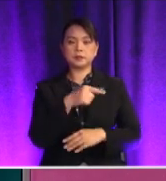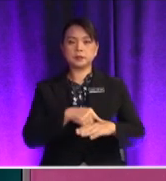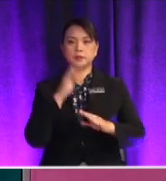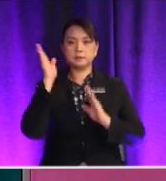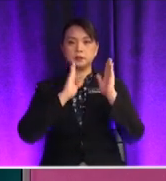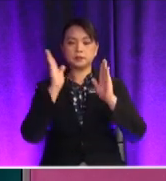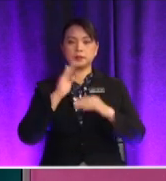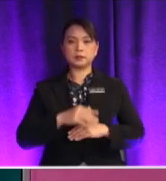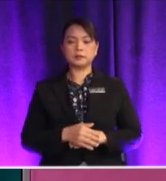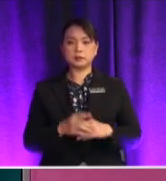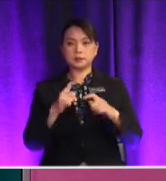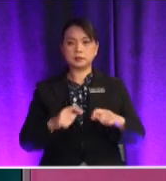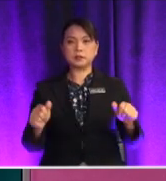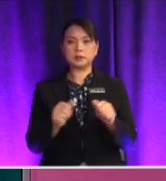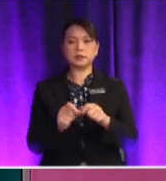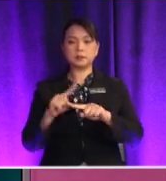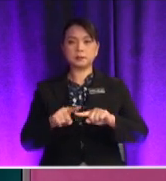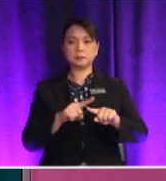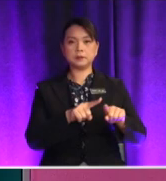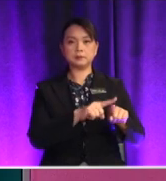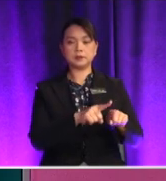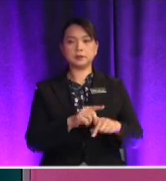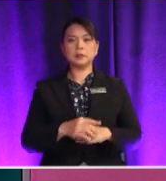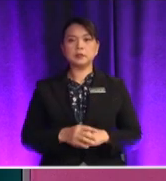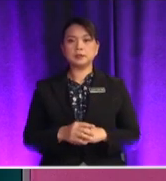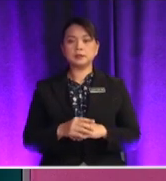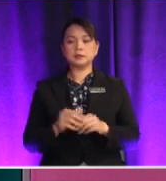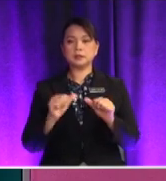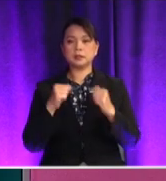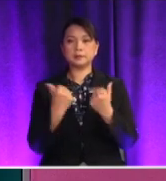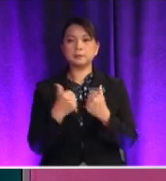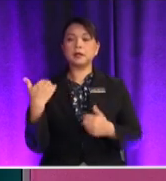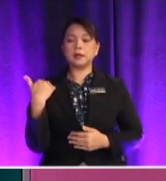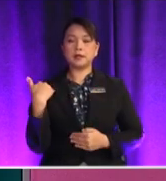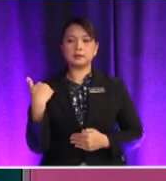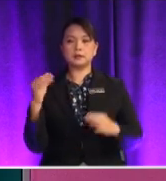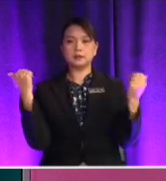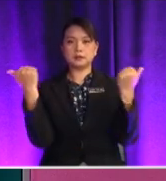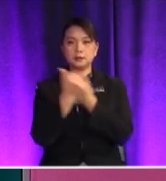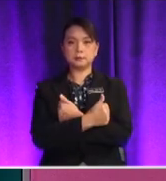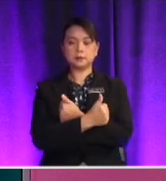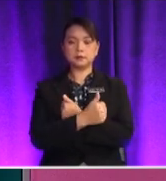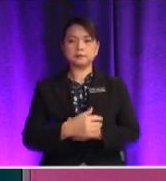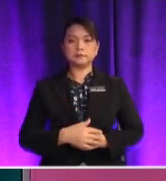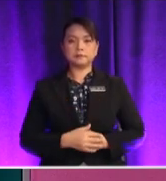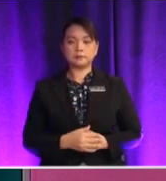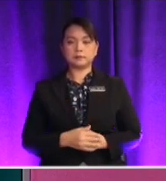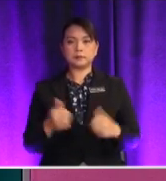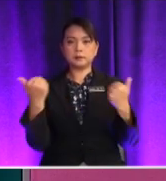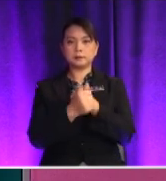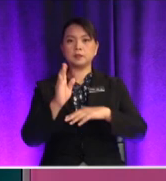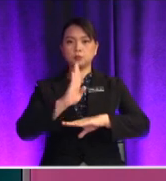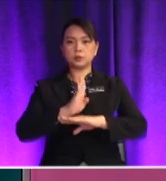tinggal di, dengan pelbagai kaum, sebenarnya banyak cabaran yang kita hadapi. Yang pertama adalah cabaran budaya